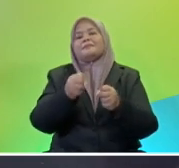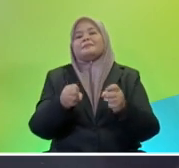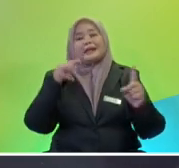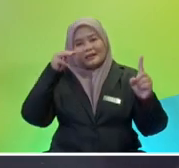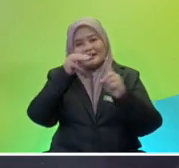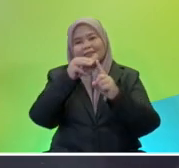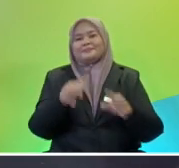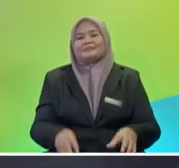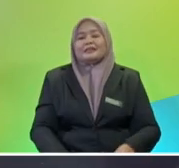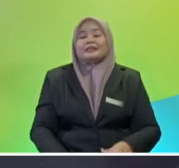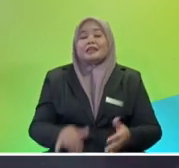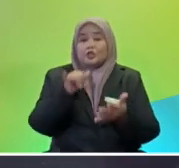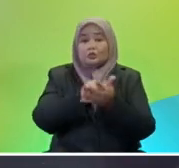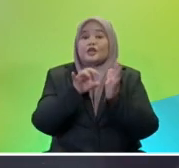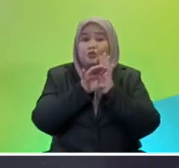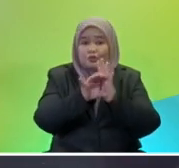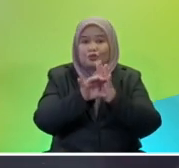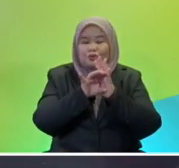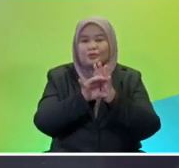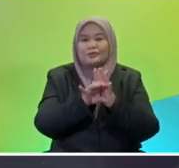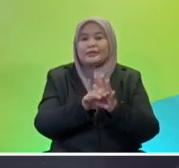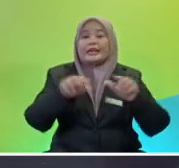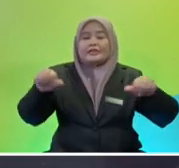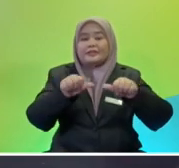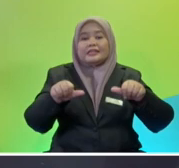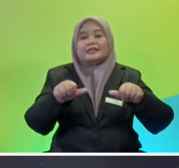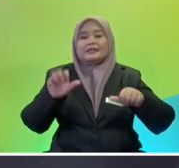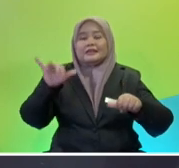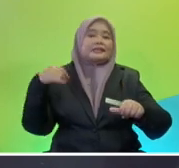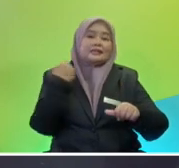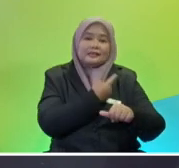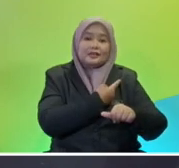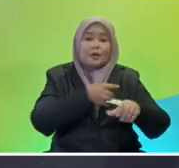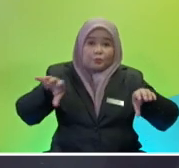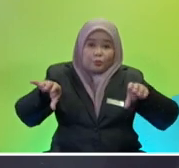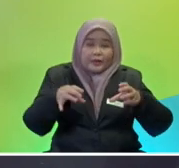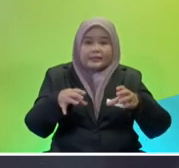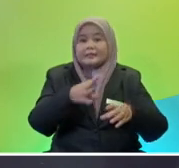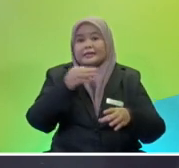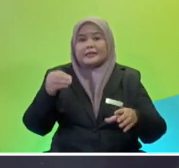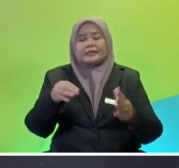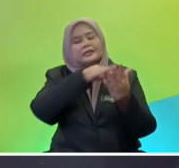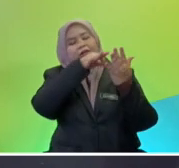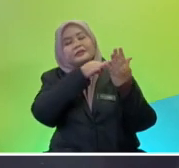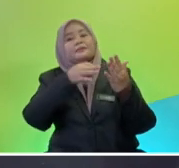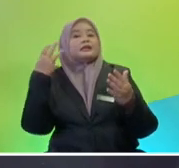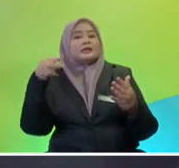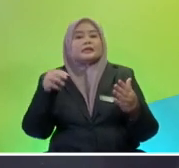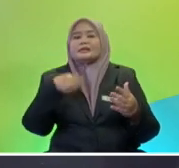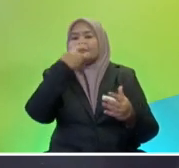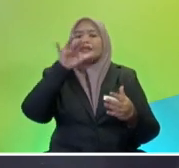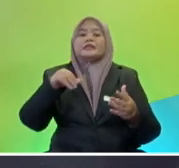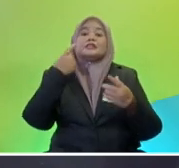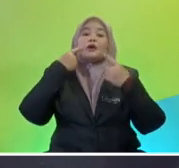ya Jadi itulah dia contoh activity yang kita buat dan taksir mereka Jadi siapa cowok